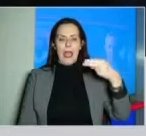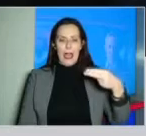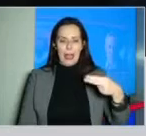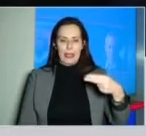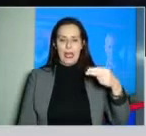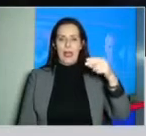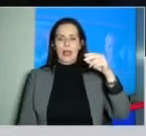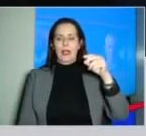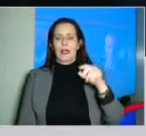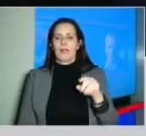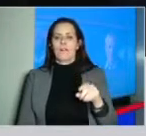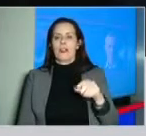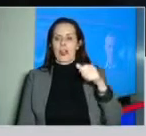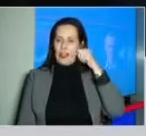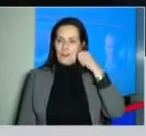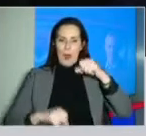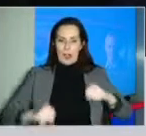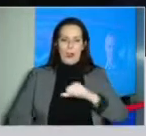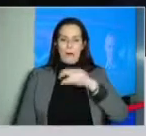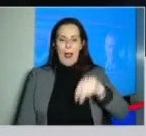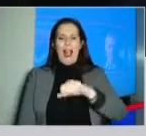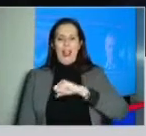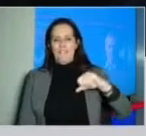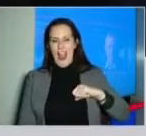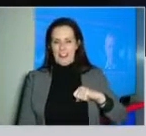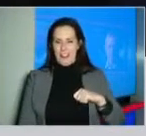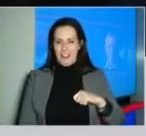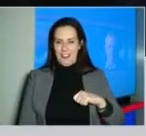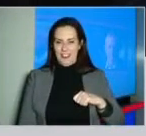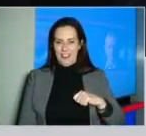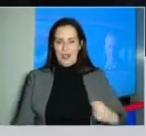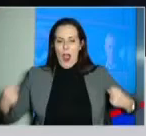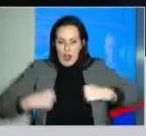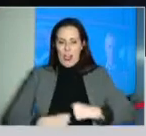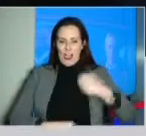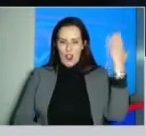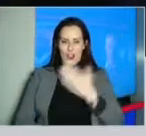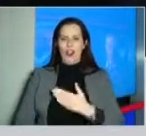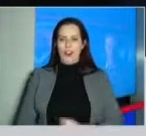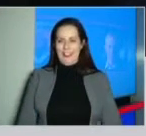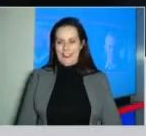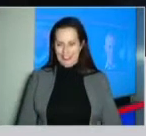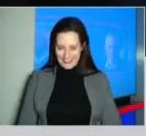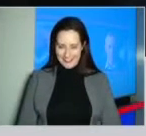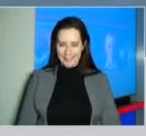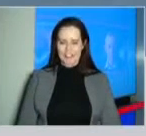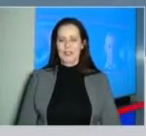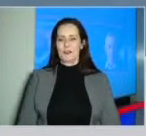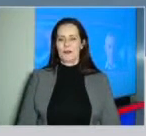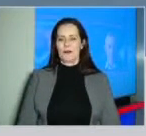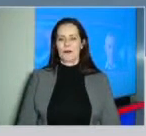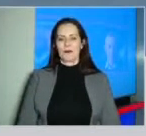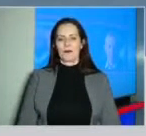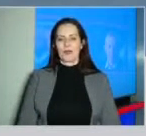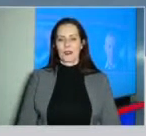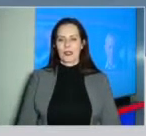מגיע בגפו, ולא צריך כנראה אחד. בגפו עם מה זה היה? ז'קט השחור הזה, כן. זה בלי זה לא היה קורה האירוע.